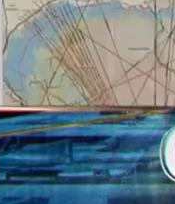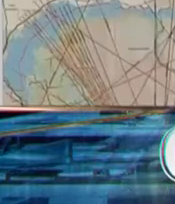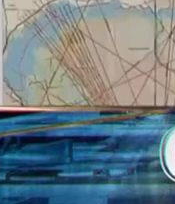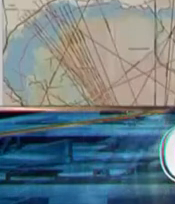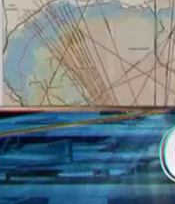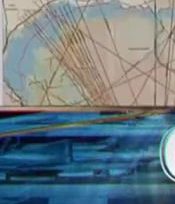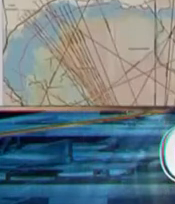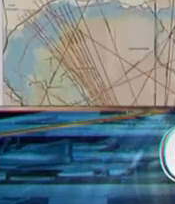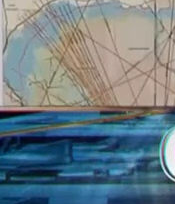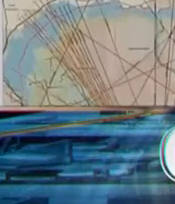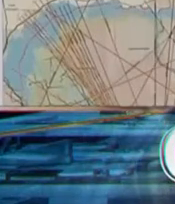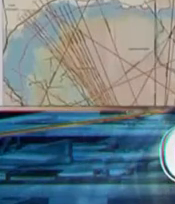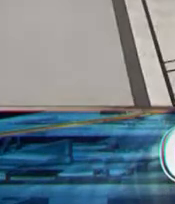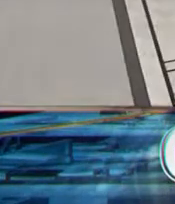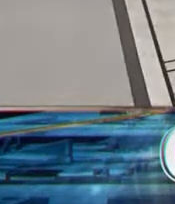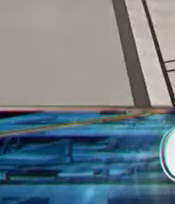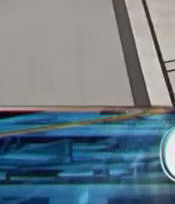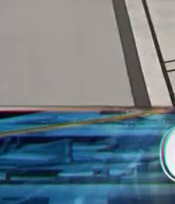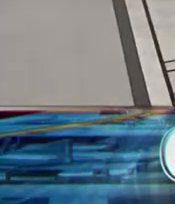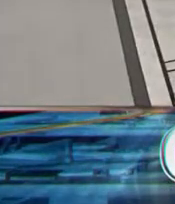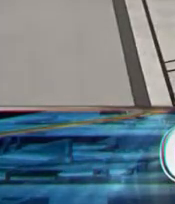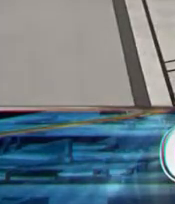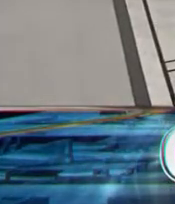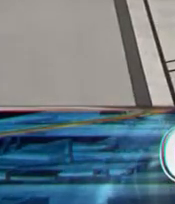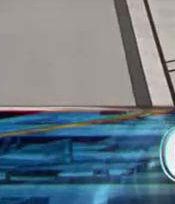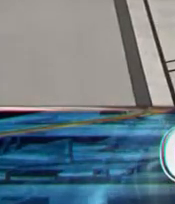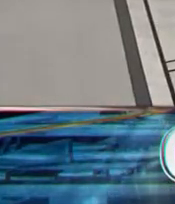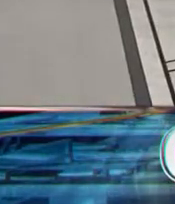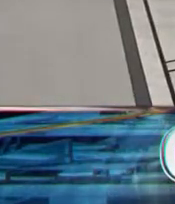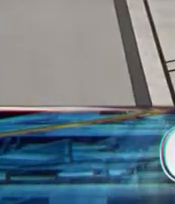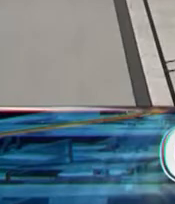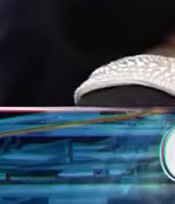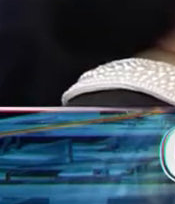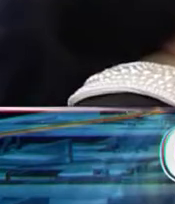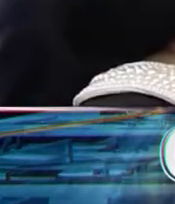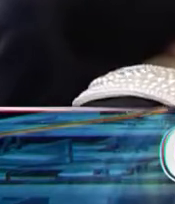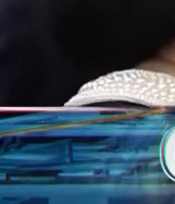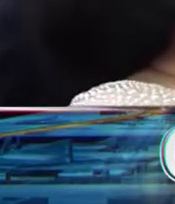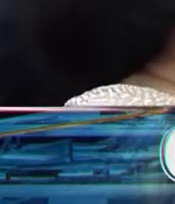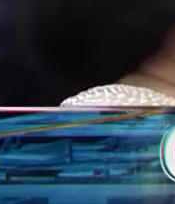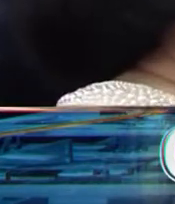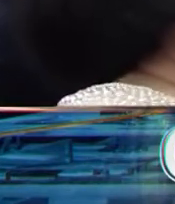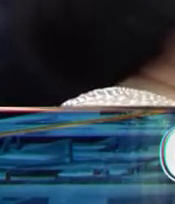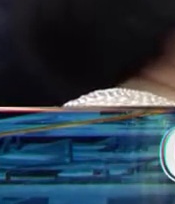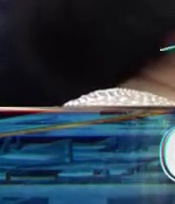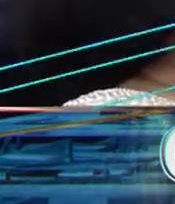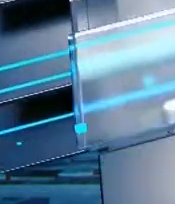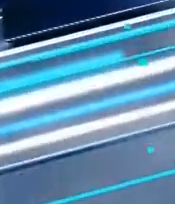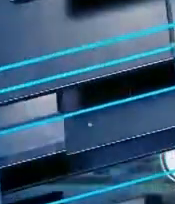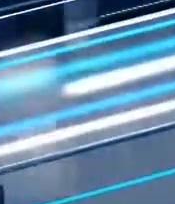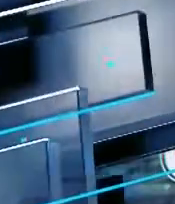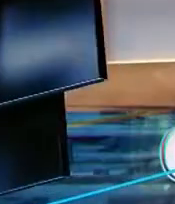Грандиозные планы. Акиму ЖТСУского края презентовали проект развития области до 2045 года.